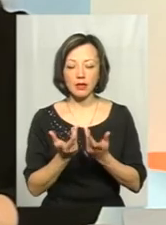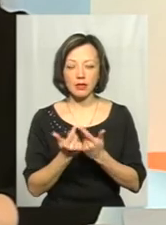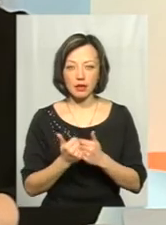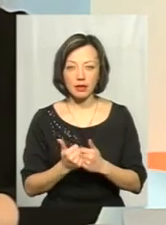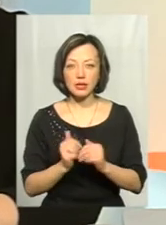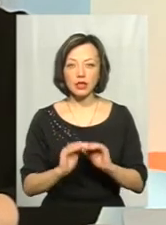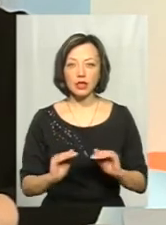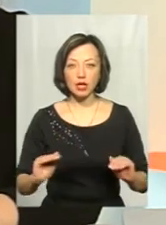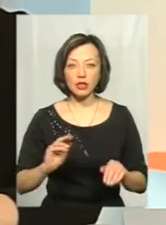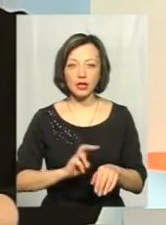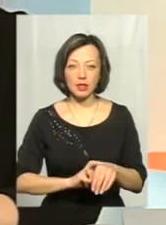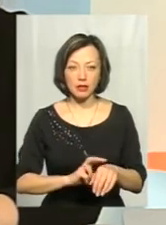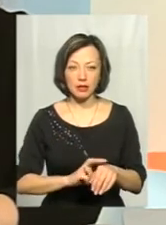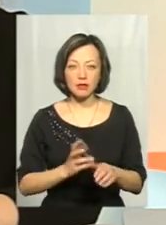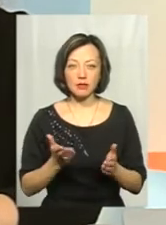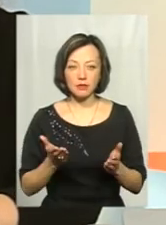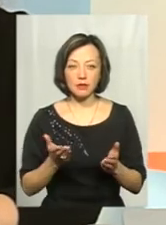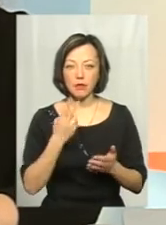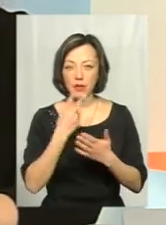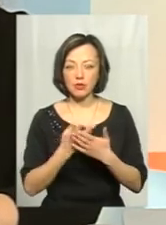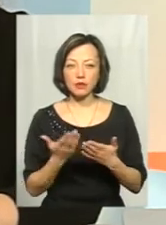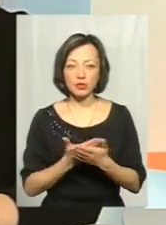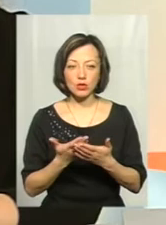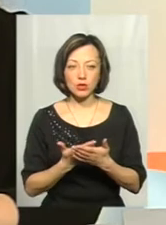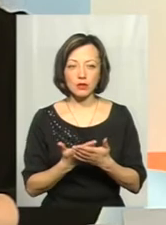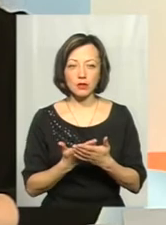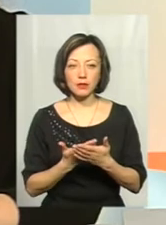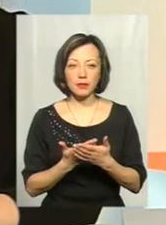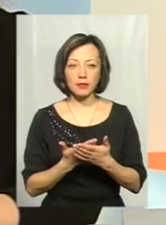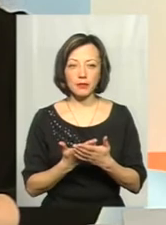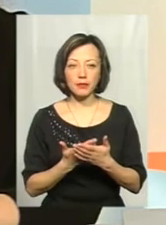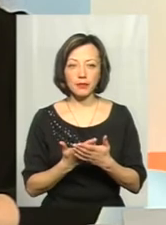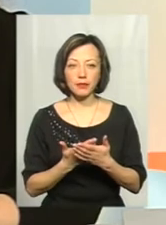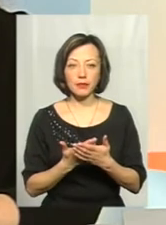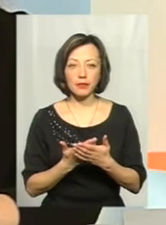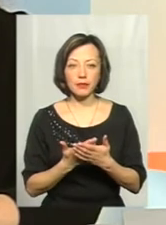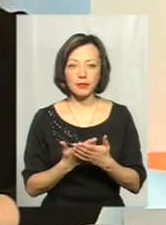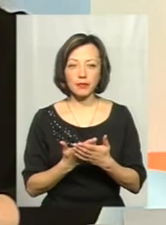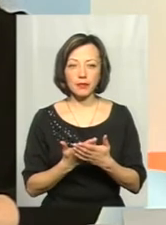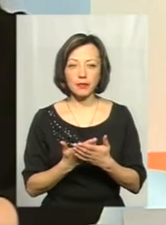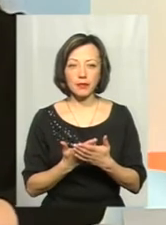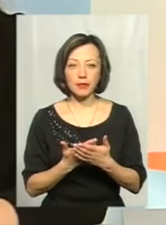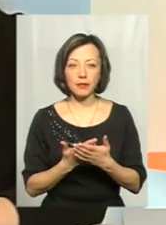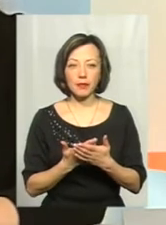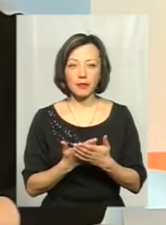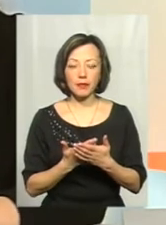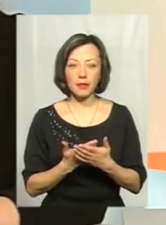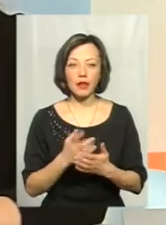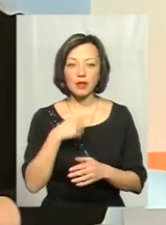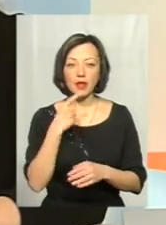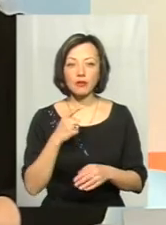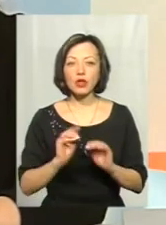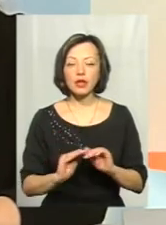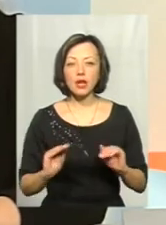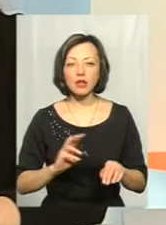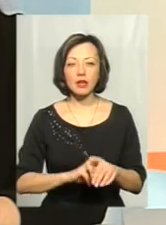кількість педіатрів, педіатрів, от бачили тільки що ролик, наш начальник управління охорони здоров'я Борис Сергій сказав, що педіатрів не